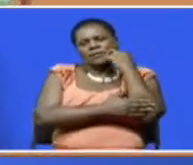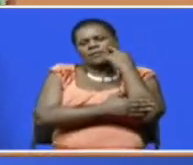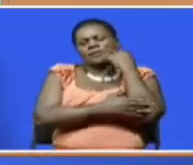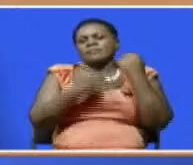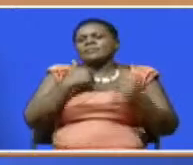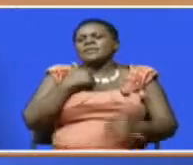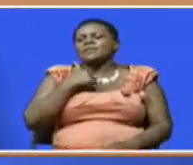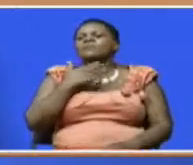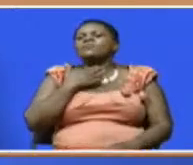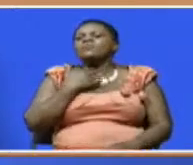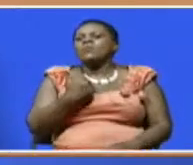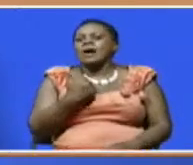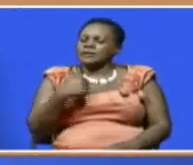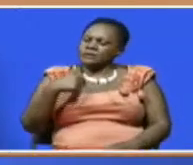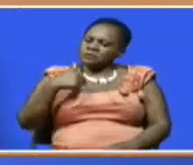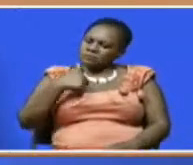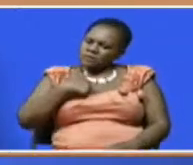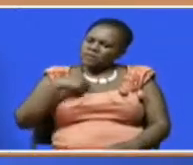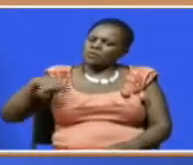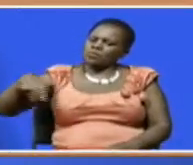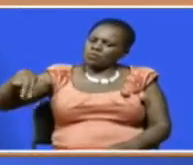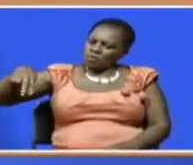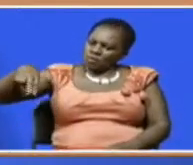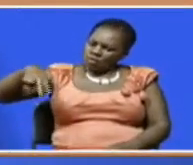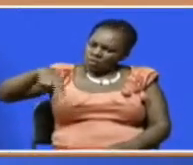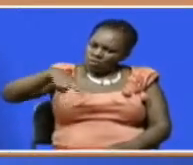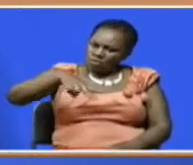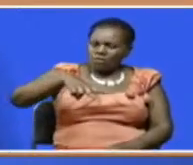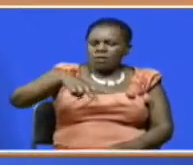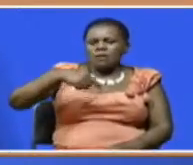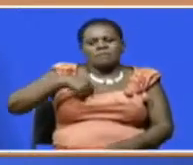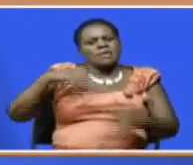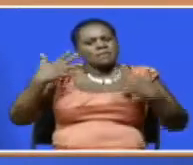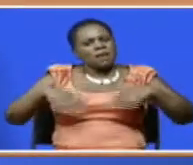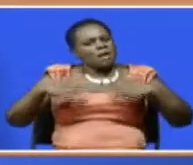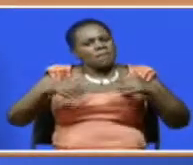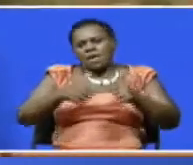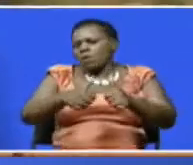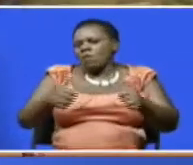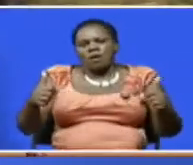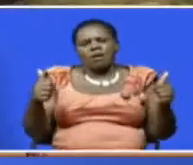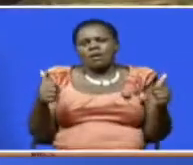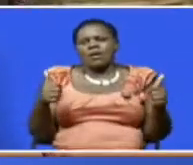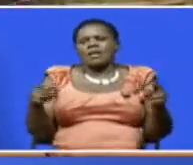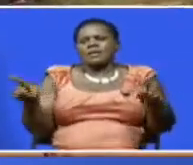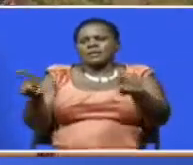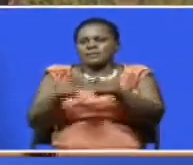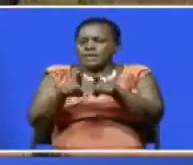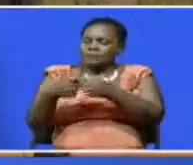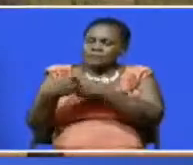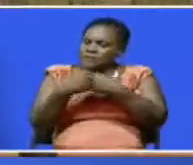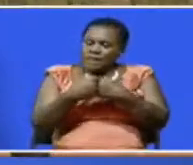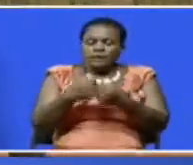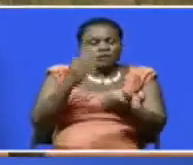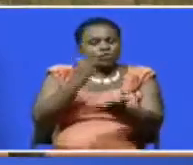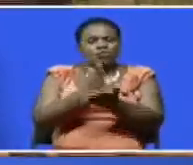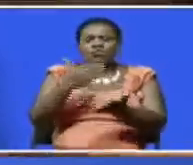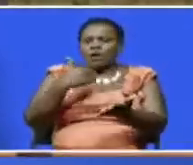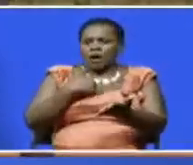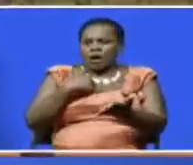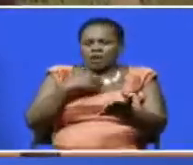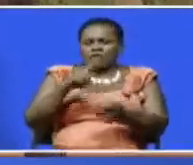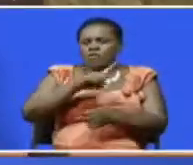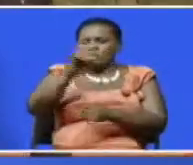ningetamani pia mimi ningekuwa natembea. Ningekuwa nacheza nao vizuri. Pamoja na changamoto hizo, swali